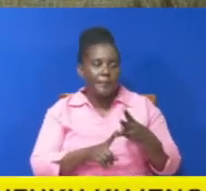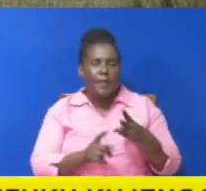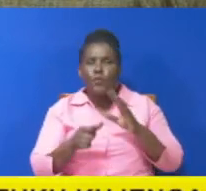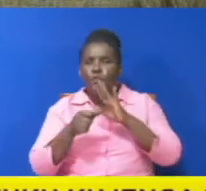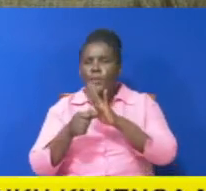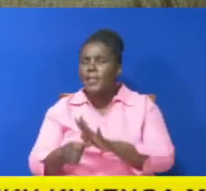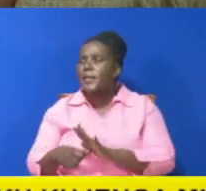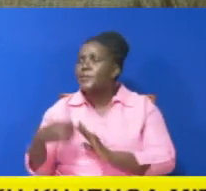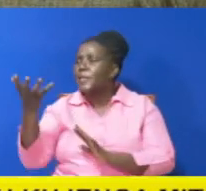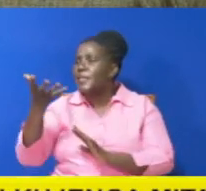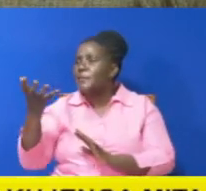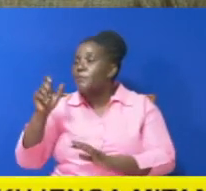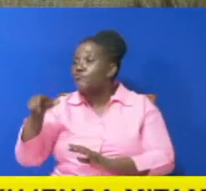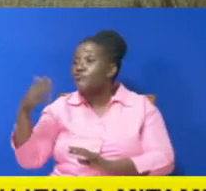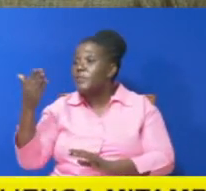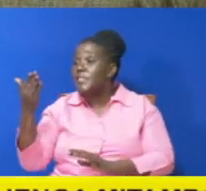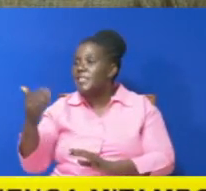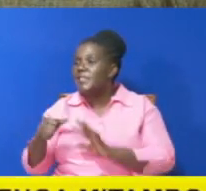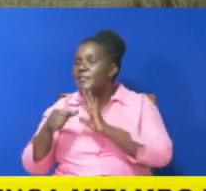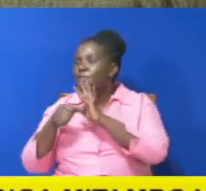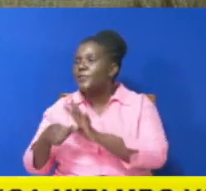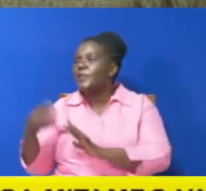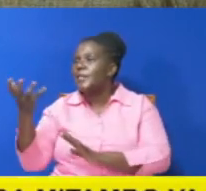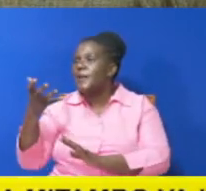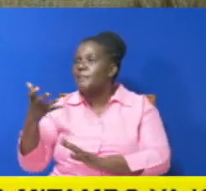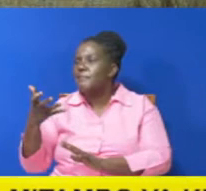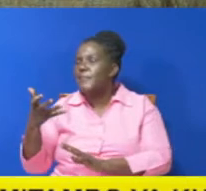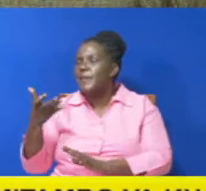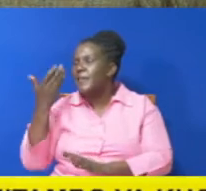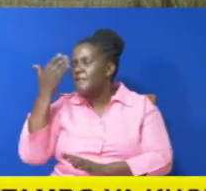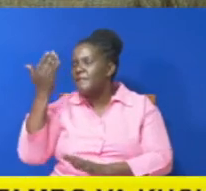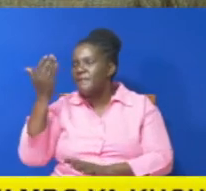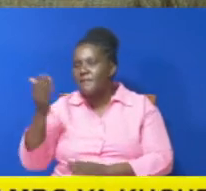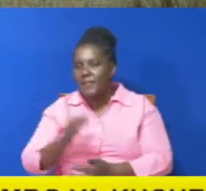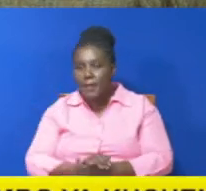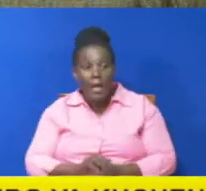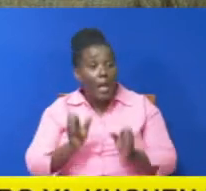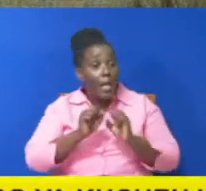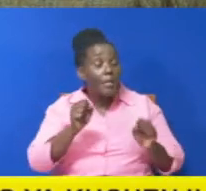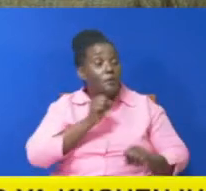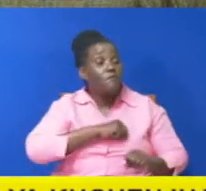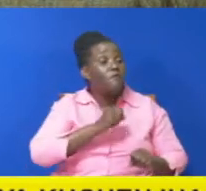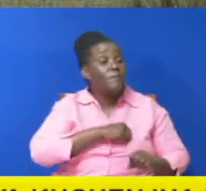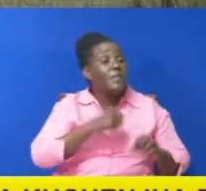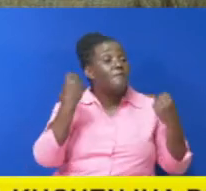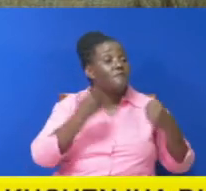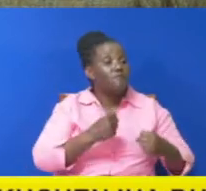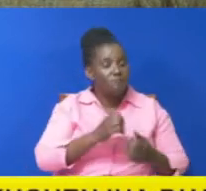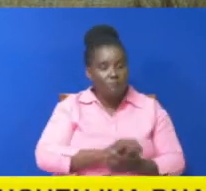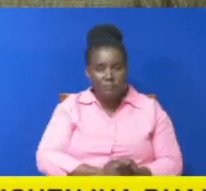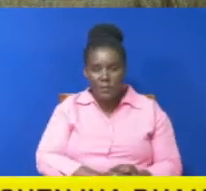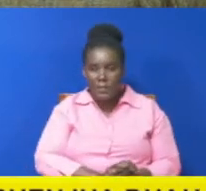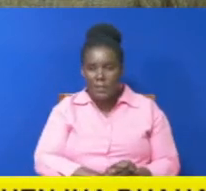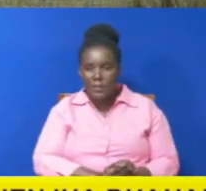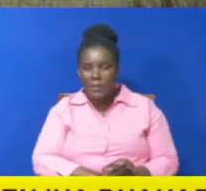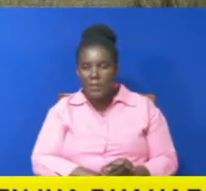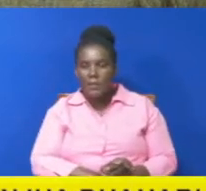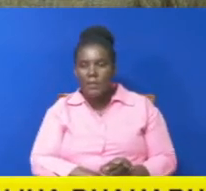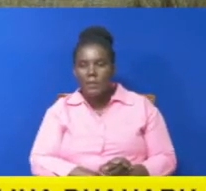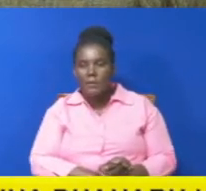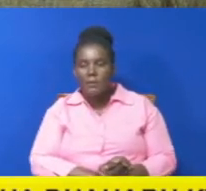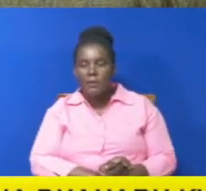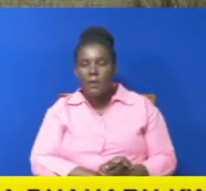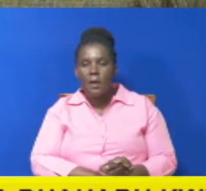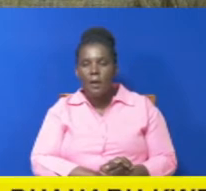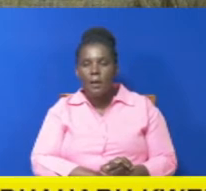issue. Yaani kwake hata ukimzuia usiongee na nani, ana issue. Lakini mwingine hawezi kuvumilia manyanyaso labda ya ambayo